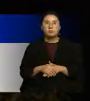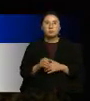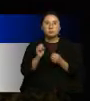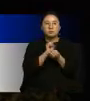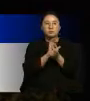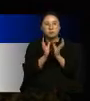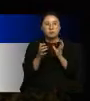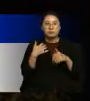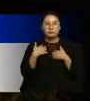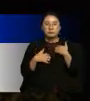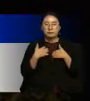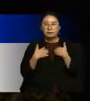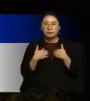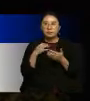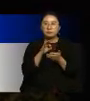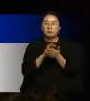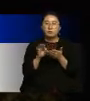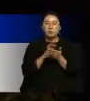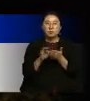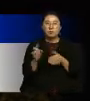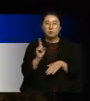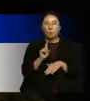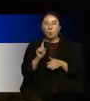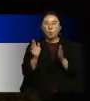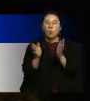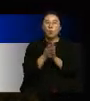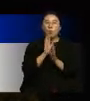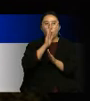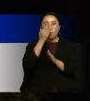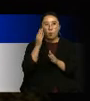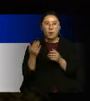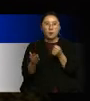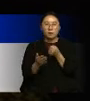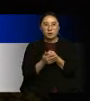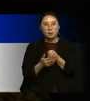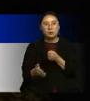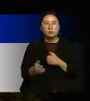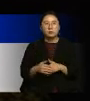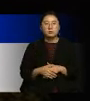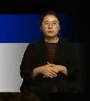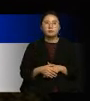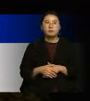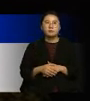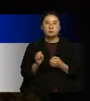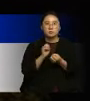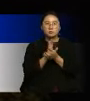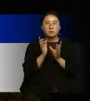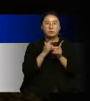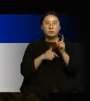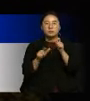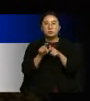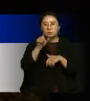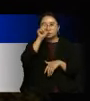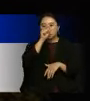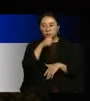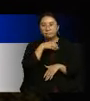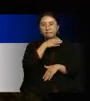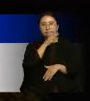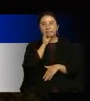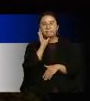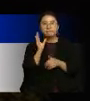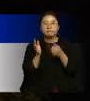꽃은 제가 즐겨 사용하는데 왜냐면은 일단 화려해요. 그래서 꽃이 점점 좋아지고요. 나이가